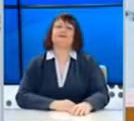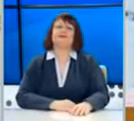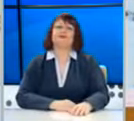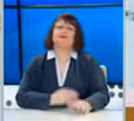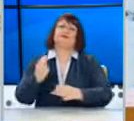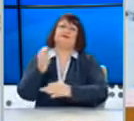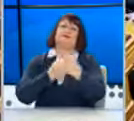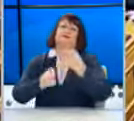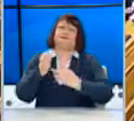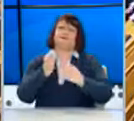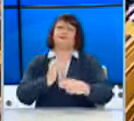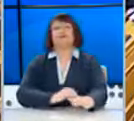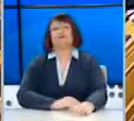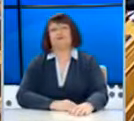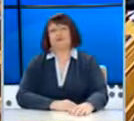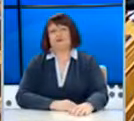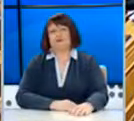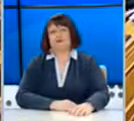του ομιλία.